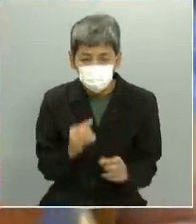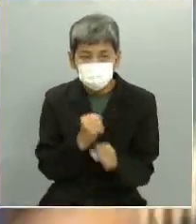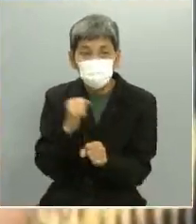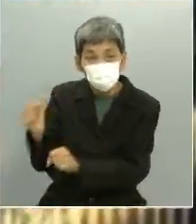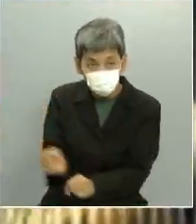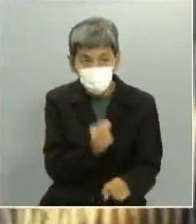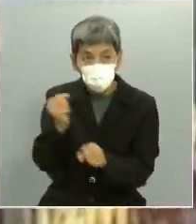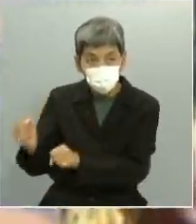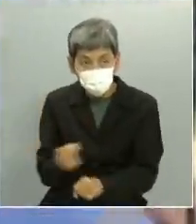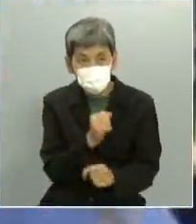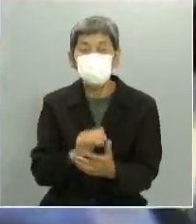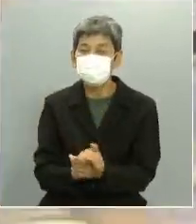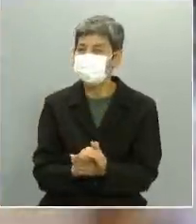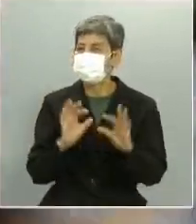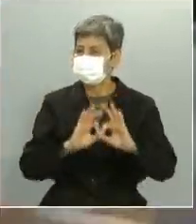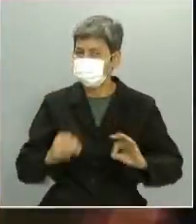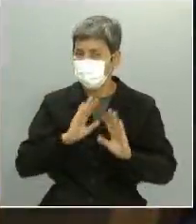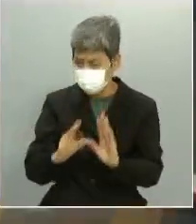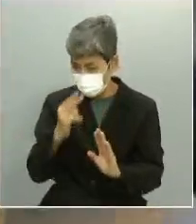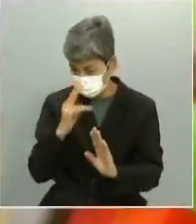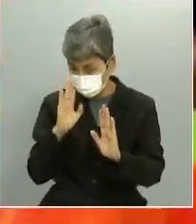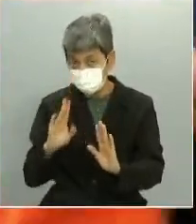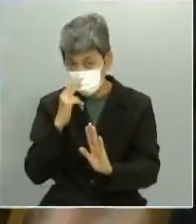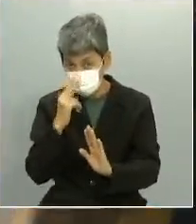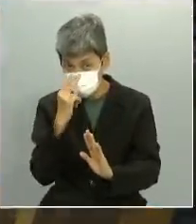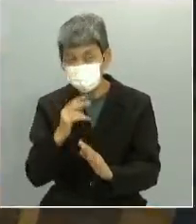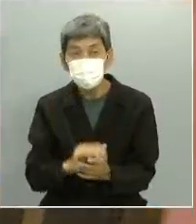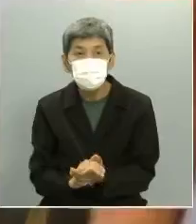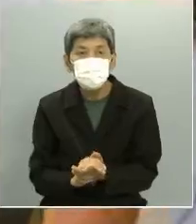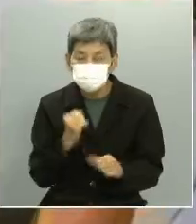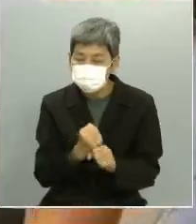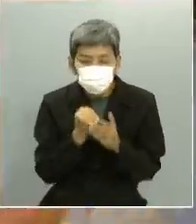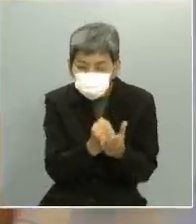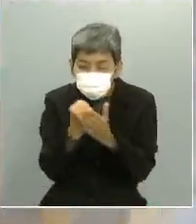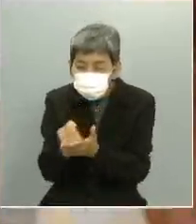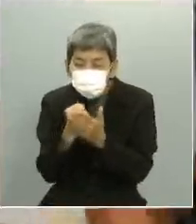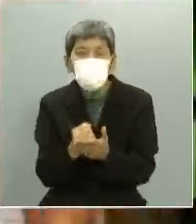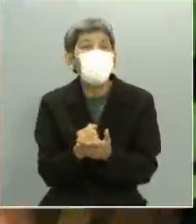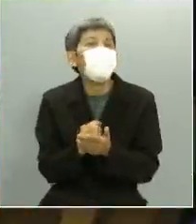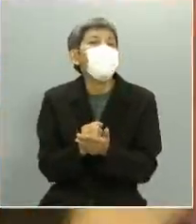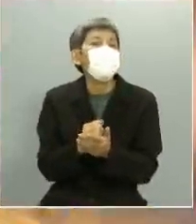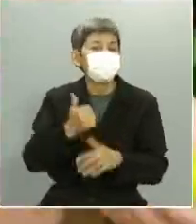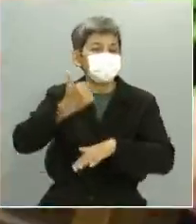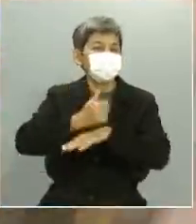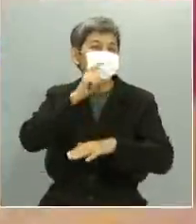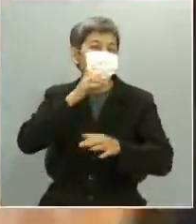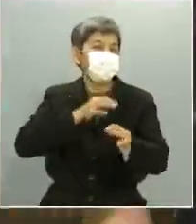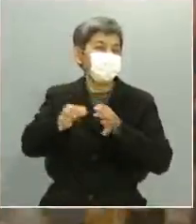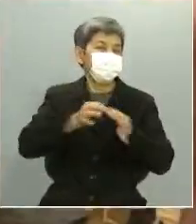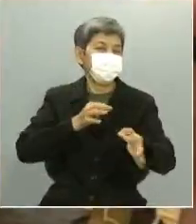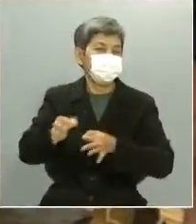นจะเป็นกำลังหลักในการสำรวจตรวจสอบปัญหาระดับเส้นเลือดฝอยที่อธิบายขยายความออกมาอย่างนี้ท่านผู้